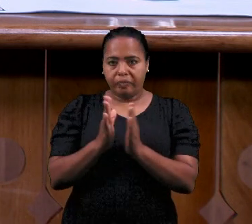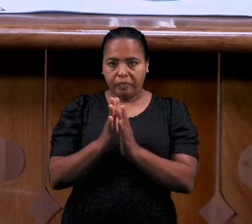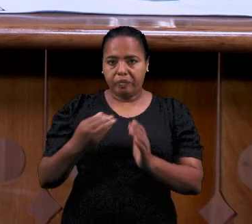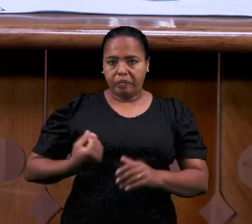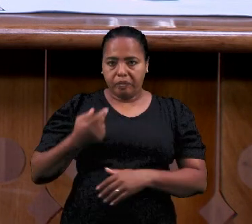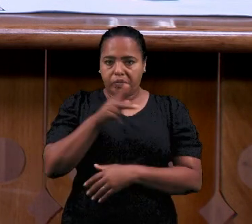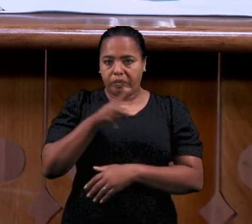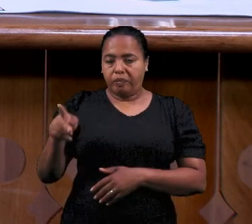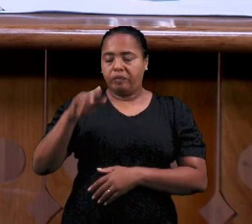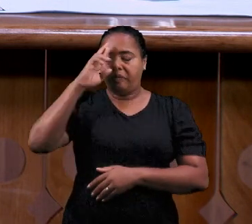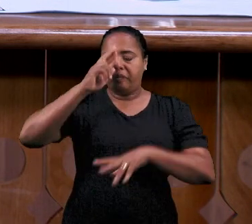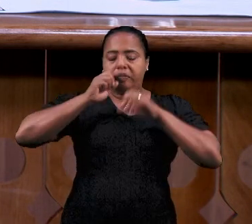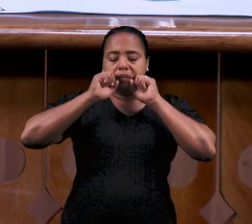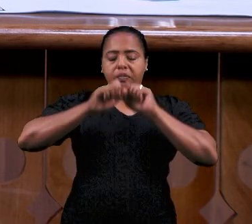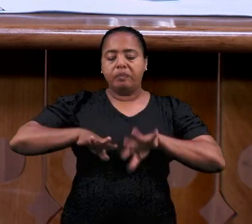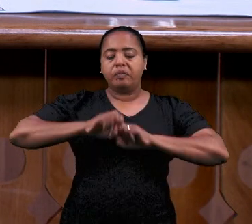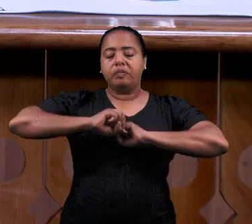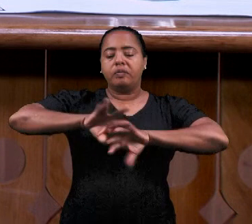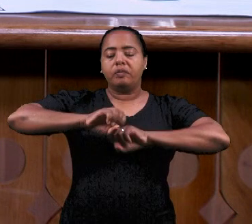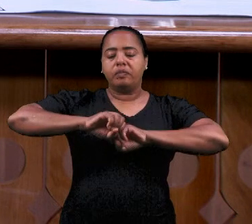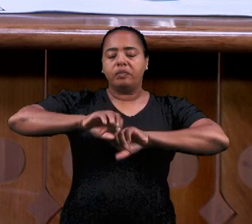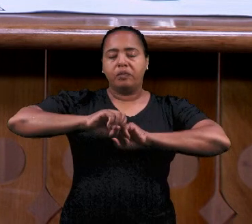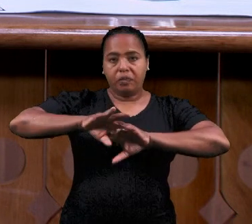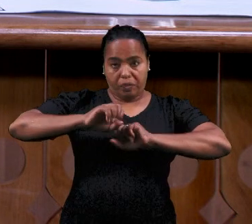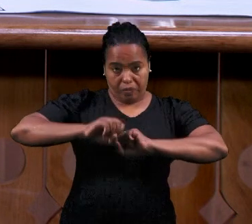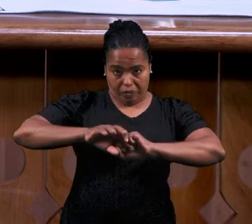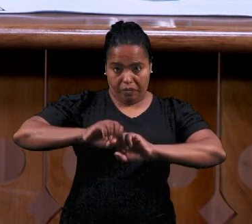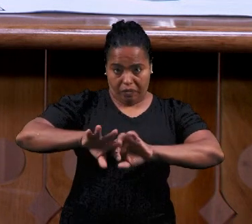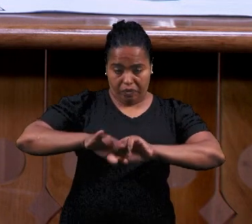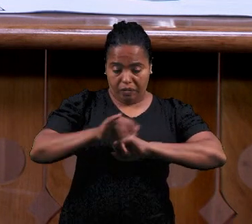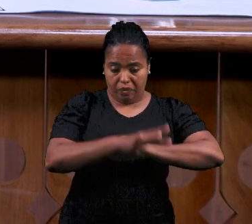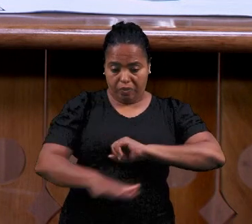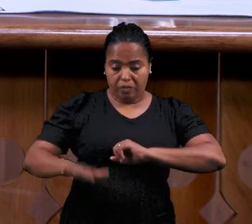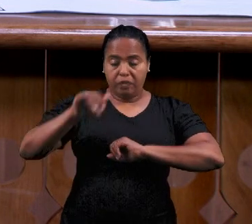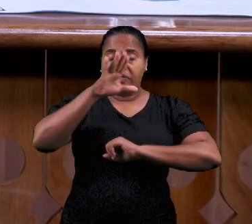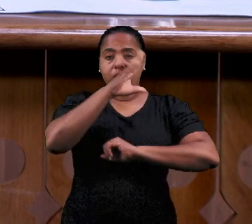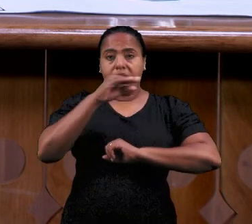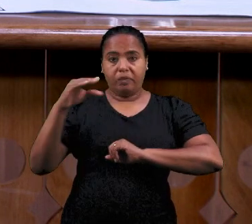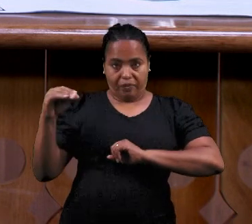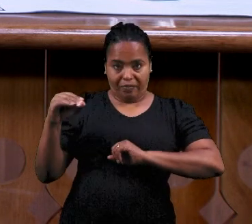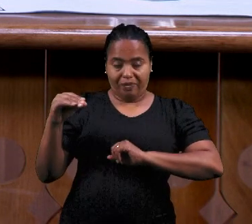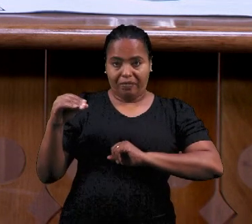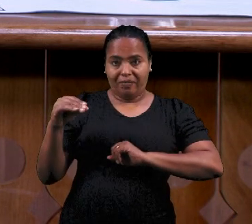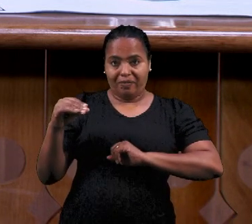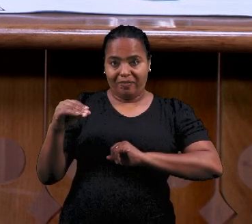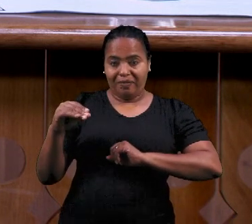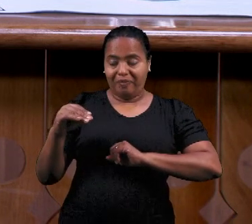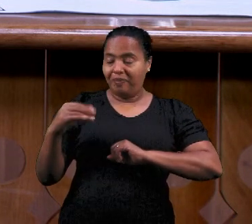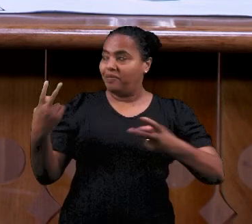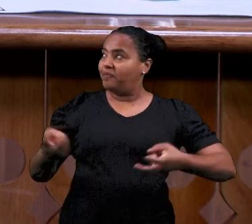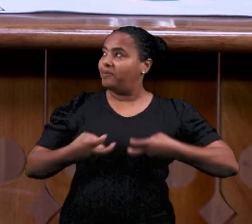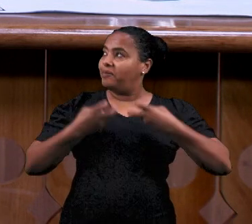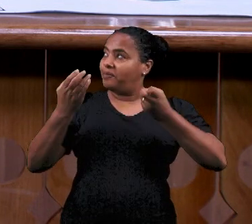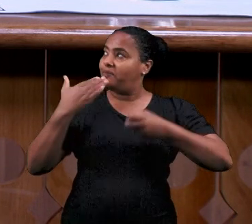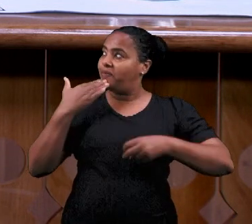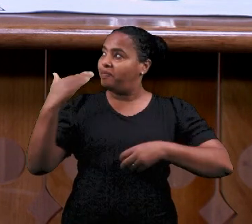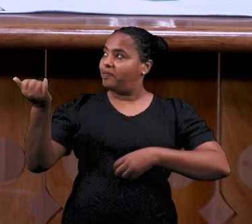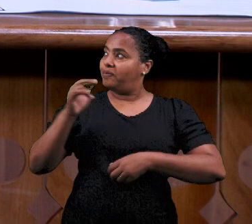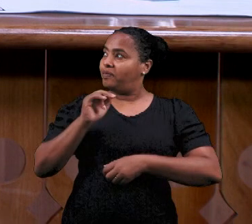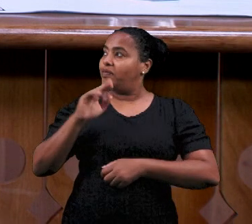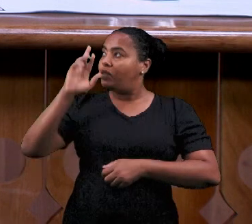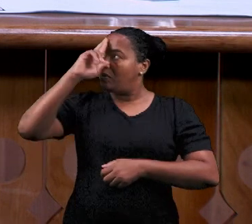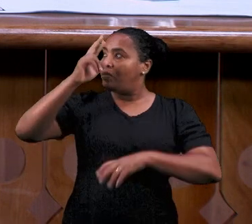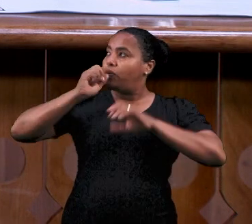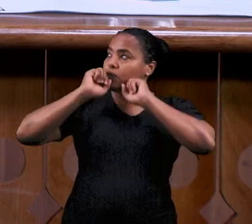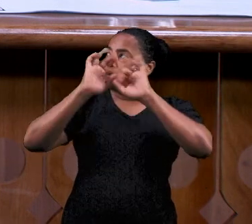les professeurs, demandons que tu puisses les bénir dans l'enseignement appliqué à nos enfants intermédiaires et adolescents. Nous prions